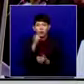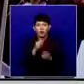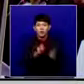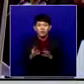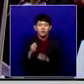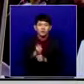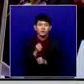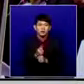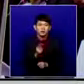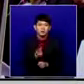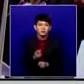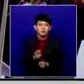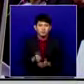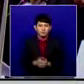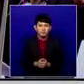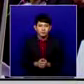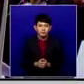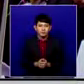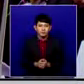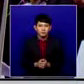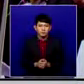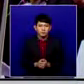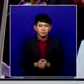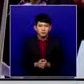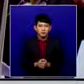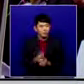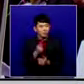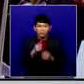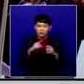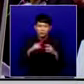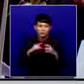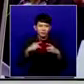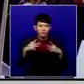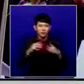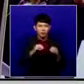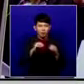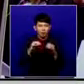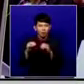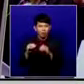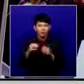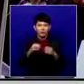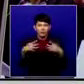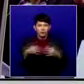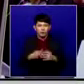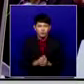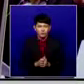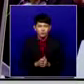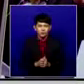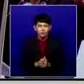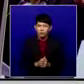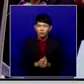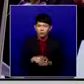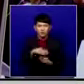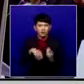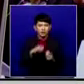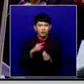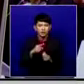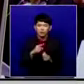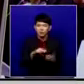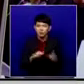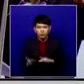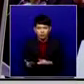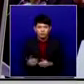ดิมๆมันจะเกิดความคลาดเคลื่อนนะและสภาพจะเละเทะ